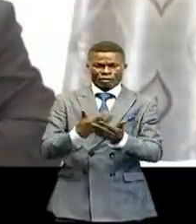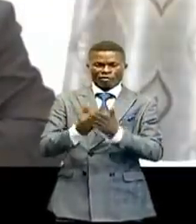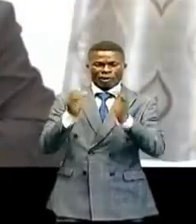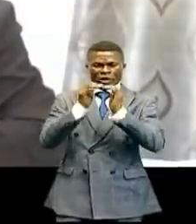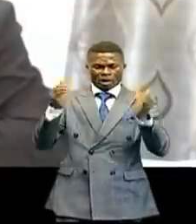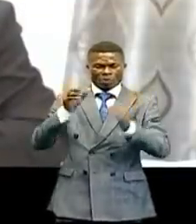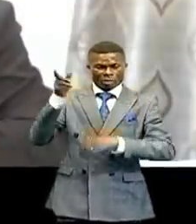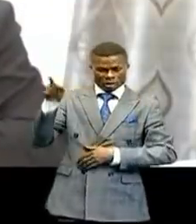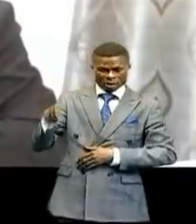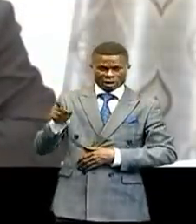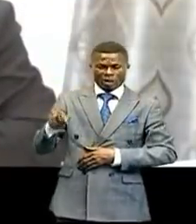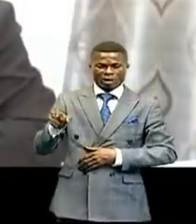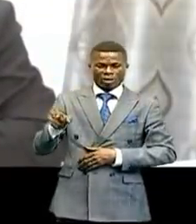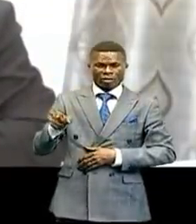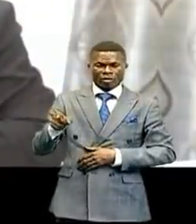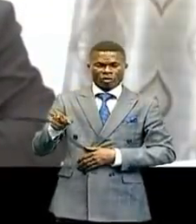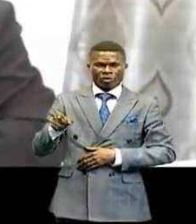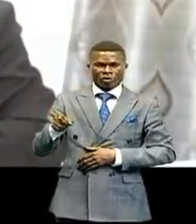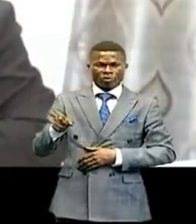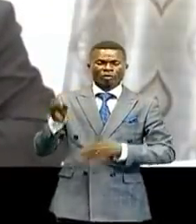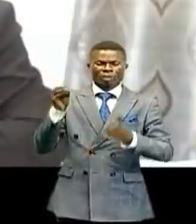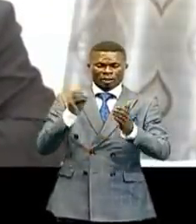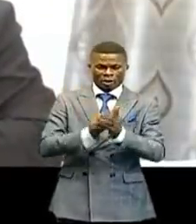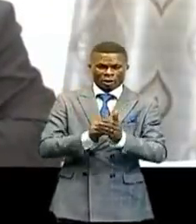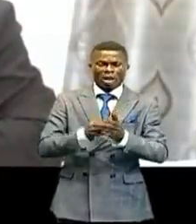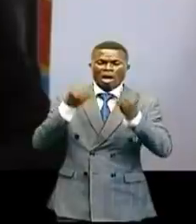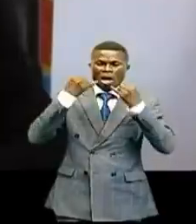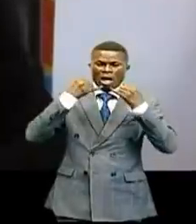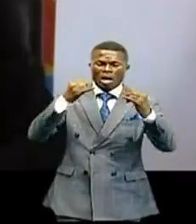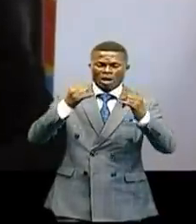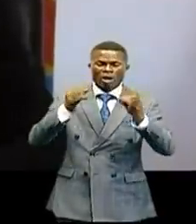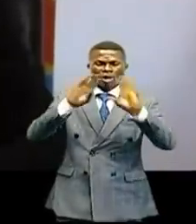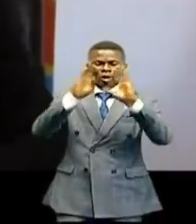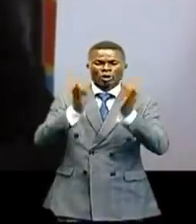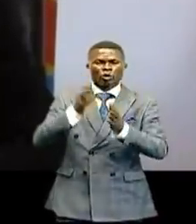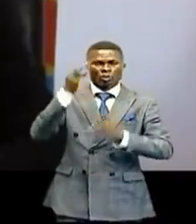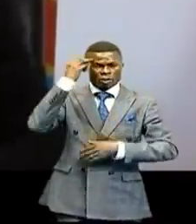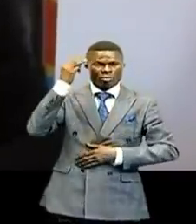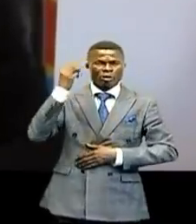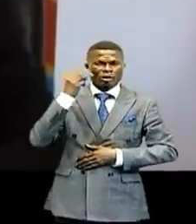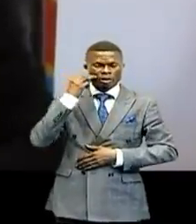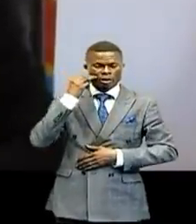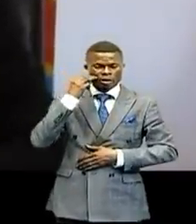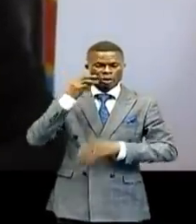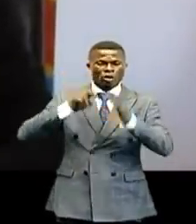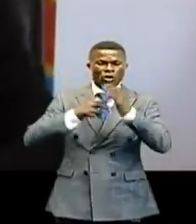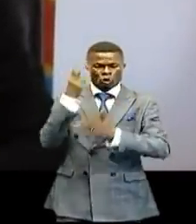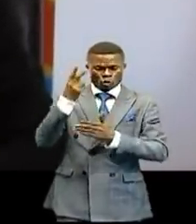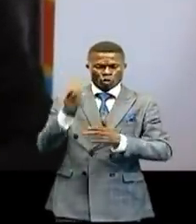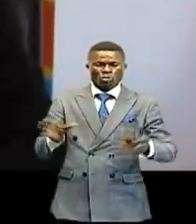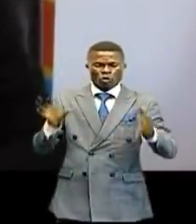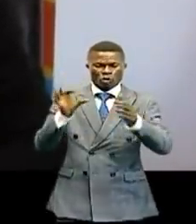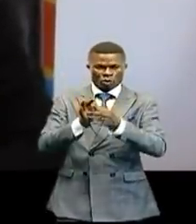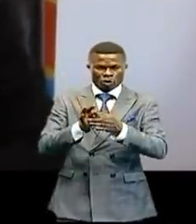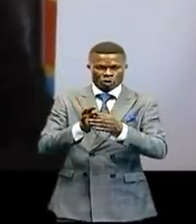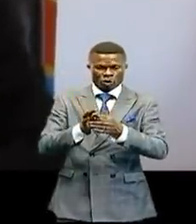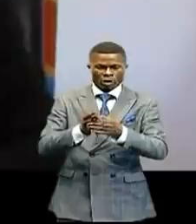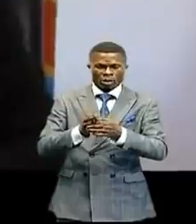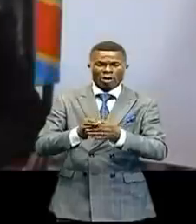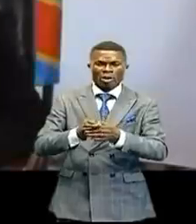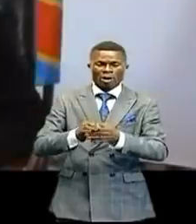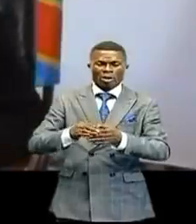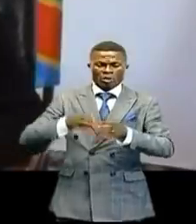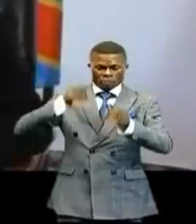ces conflits. Il a aussi informé le Conseil d'une double collision entre les